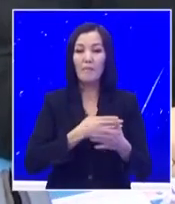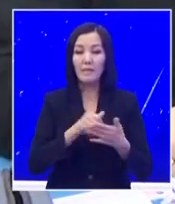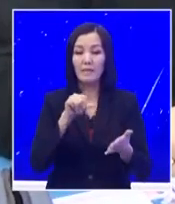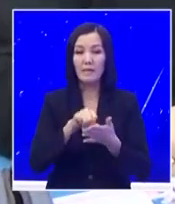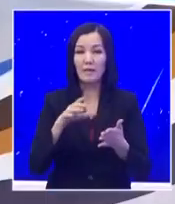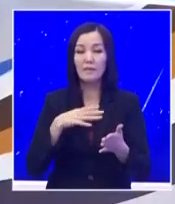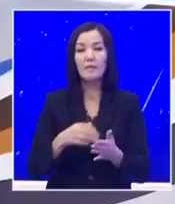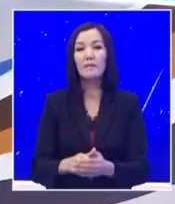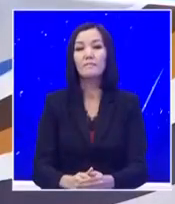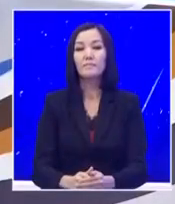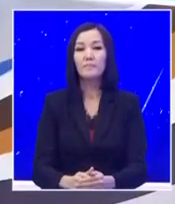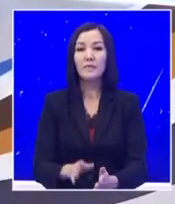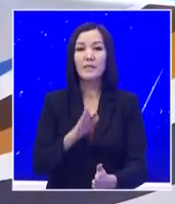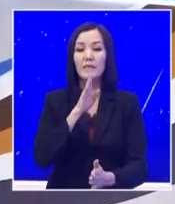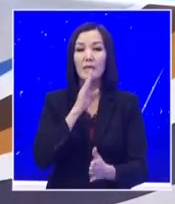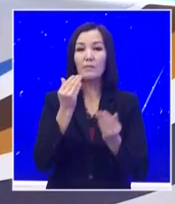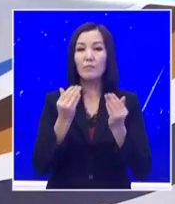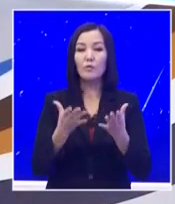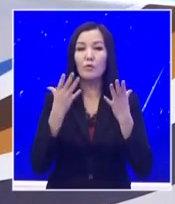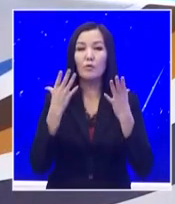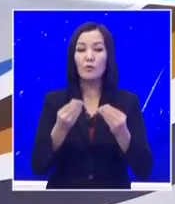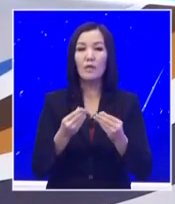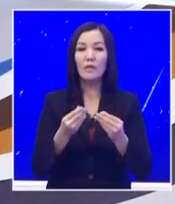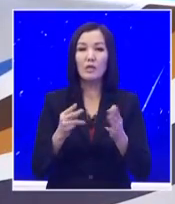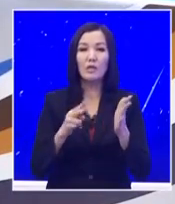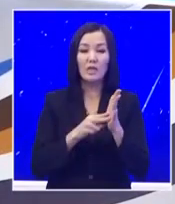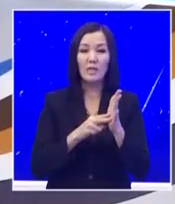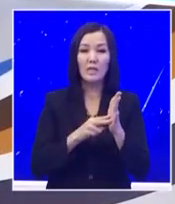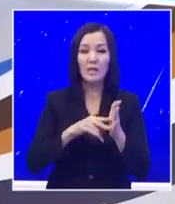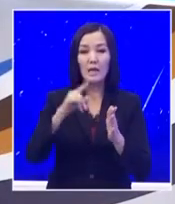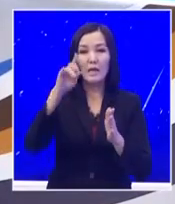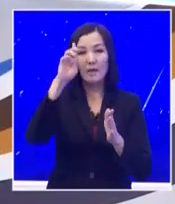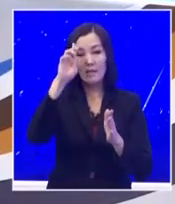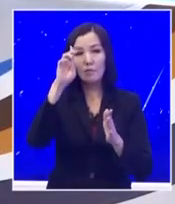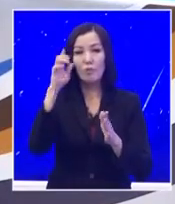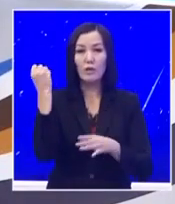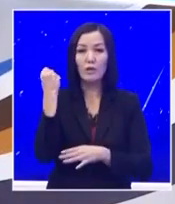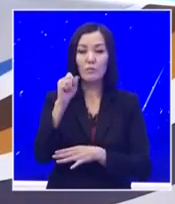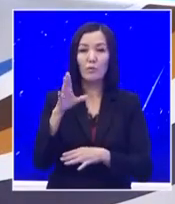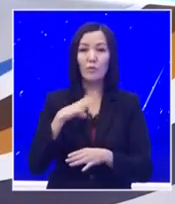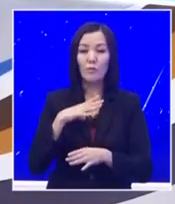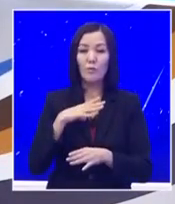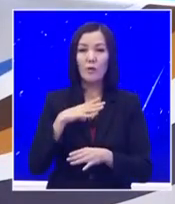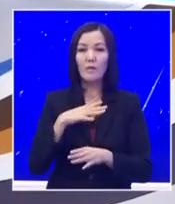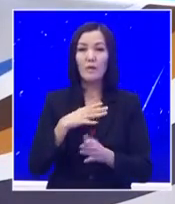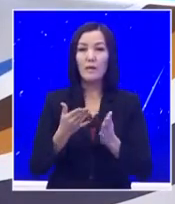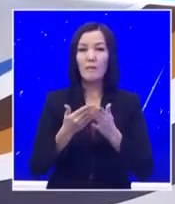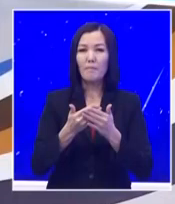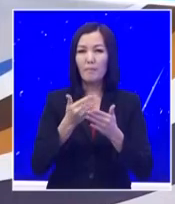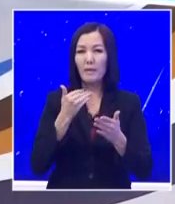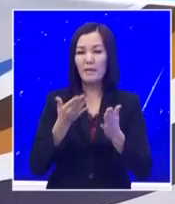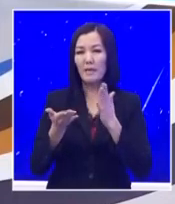түсті. Қыздарымыз бүгінгі күнге дейін 7 рет ел чемпионы атанған және 8 рет кубок тұтқан. Былтырғы жылы оның алдыңғы